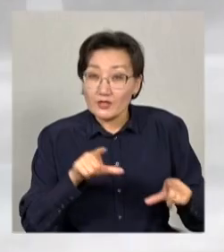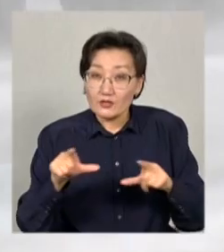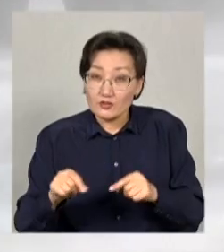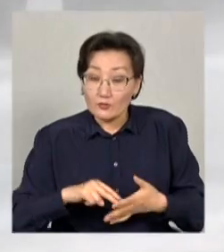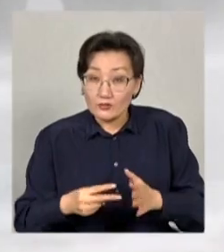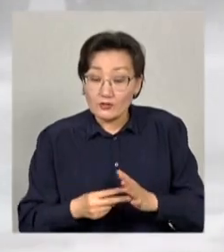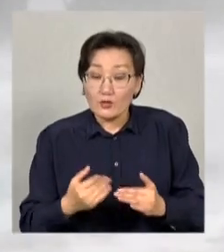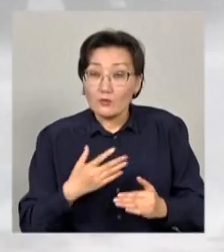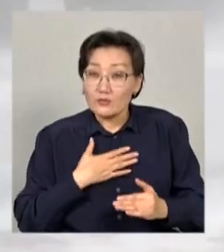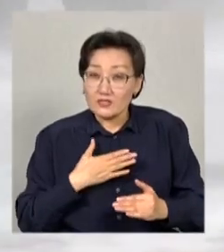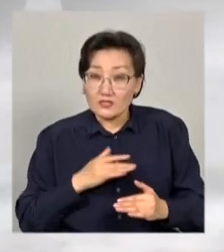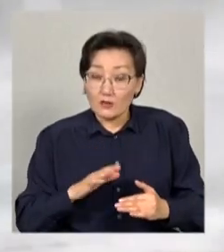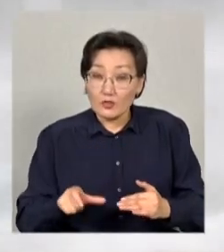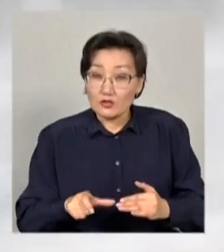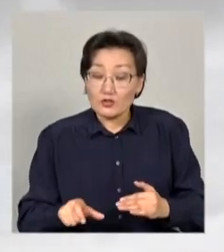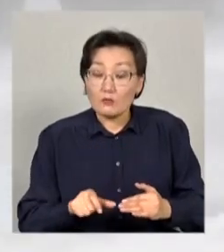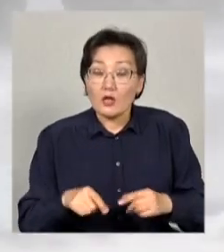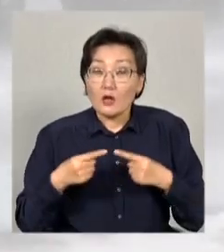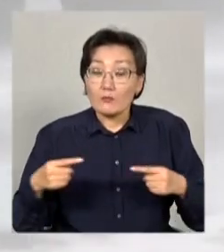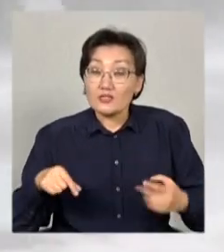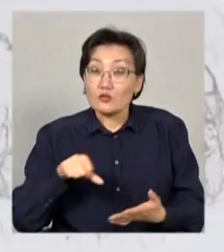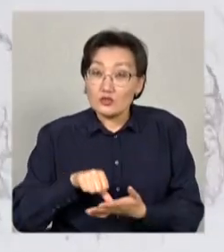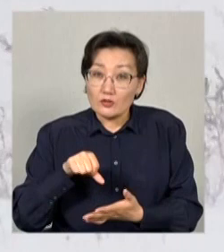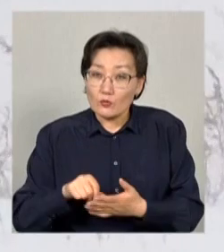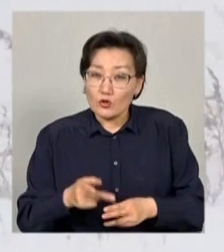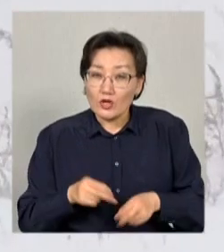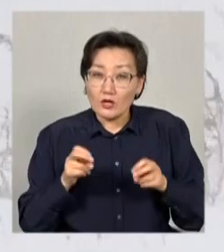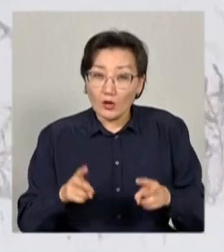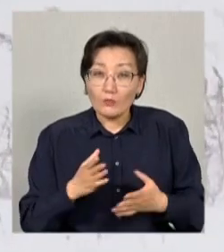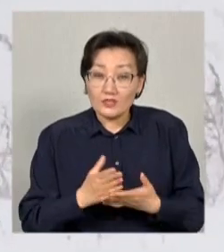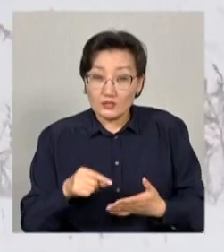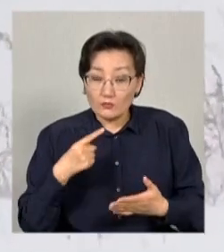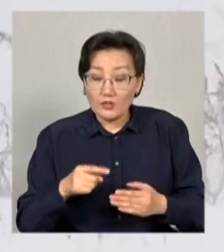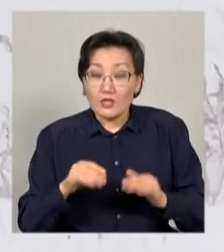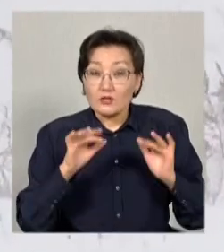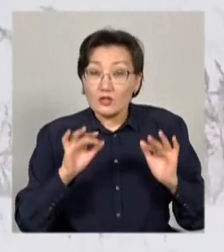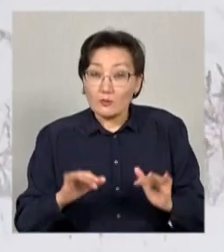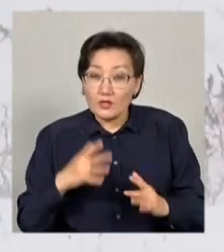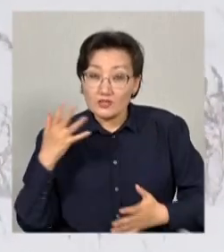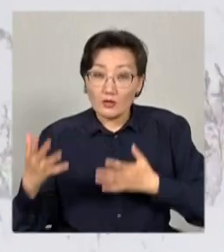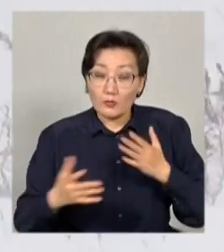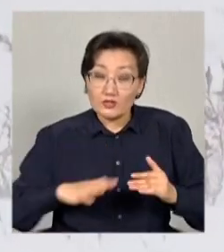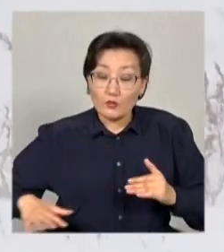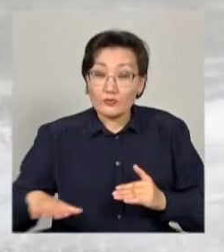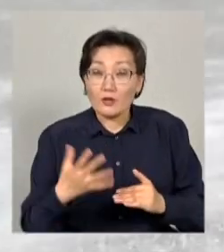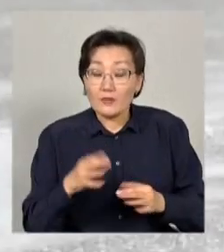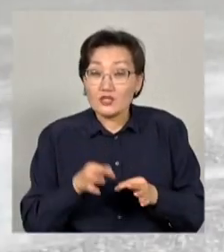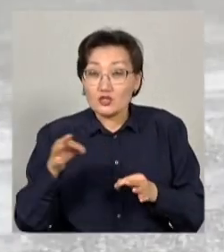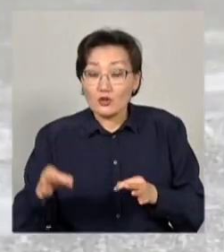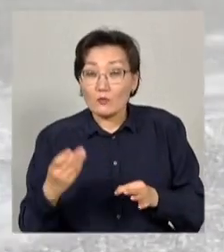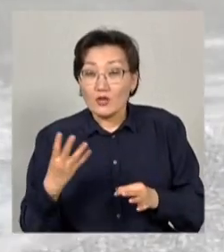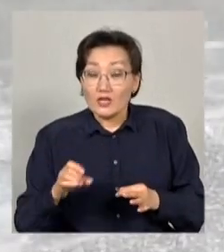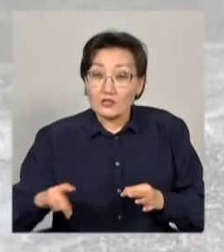тек өздеріне ғана емес, жол қозғалысының басқа мүшелеріне де қауіп төндіреді дейді. Қарлы боранның кесірінен аймақта 5 облыстық және